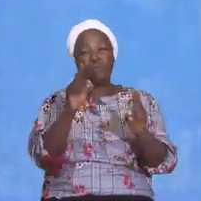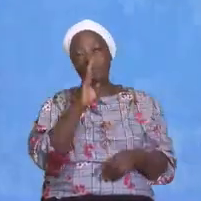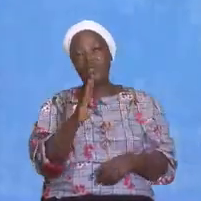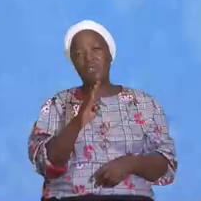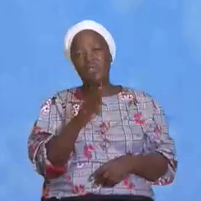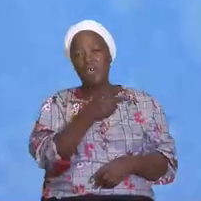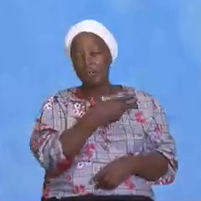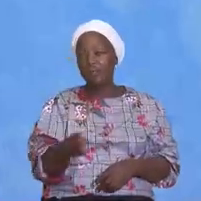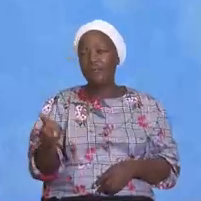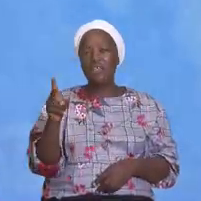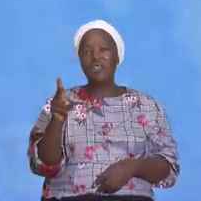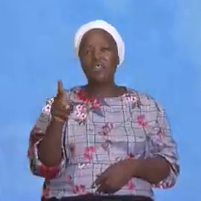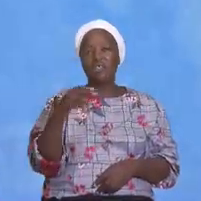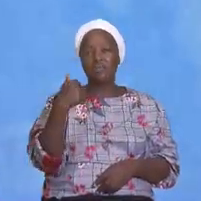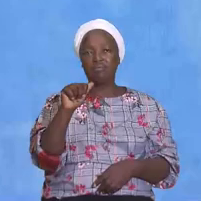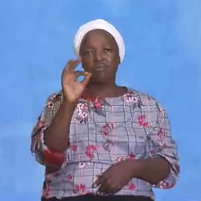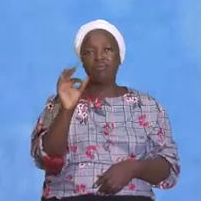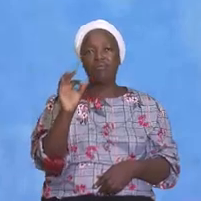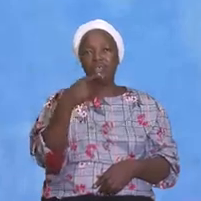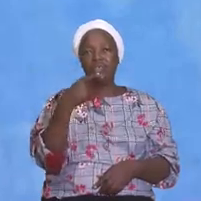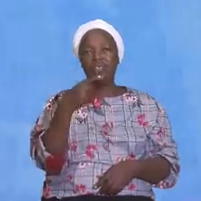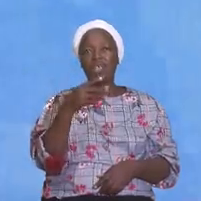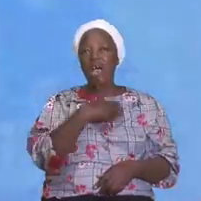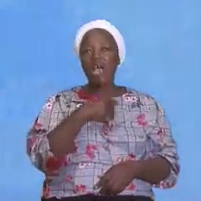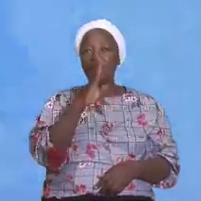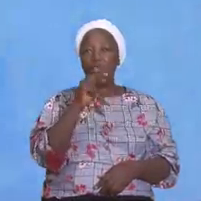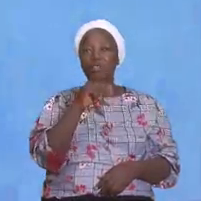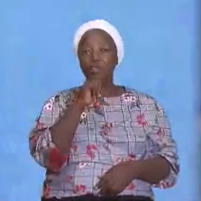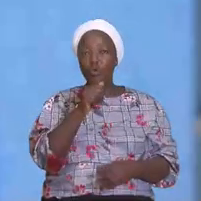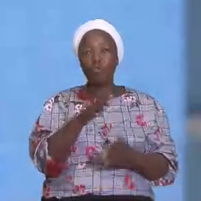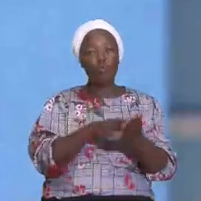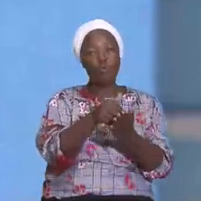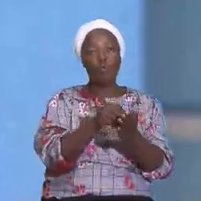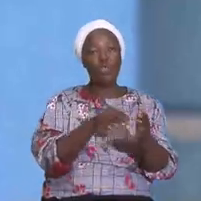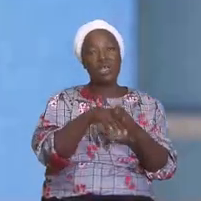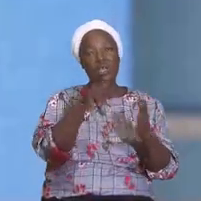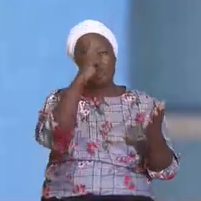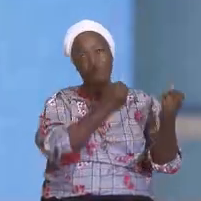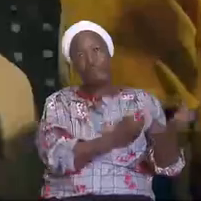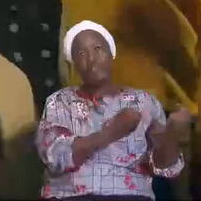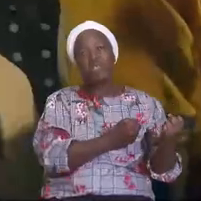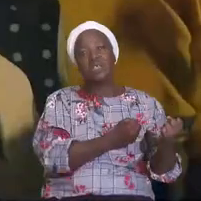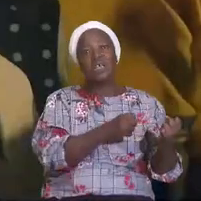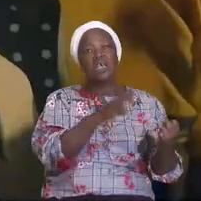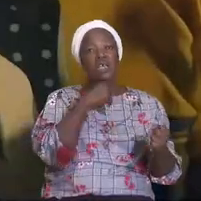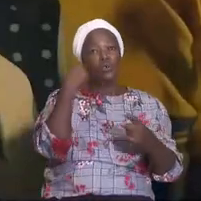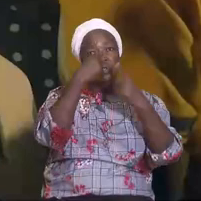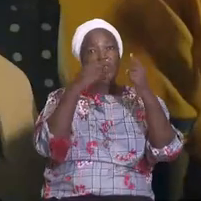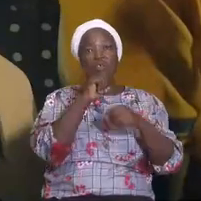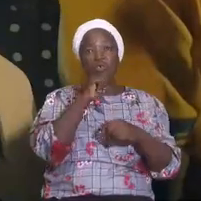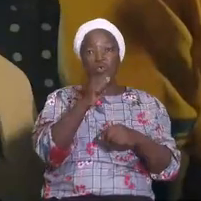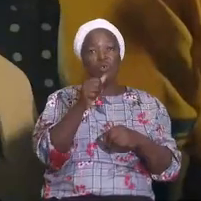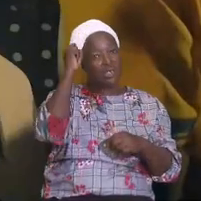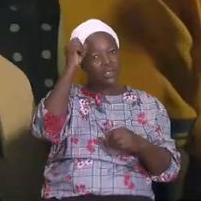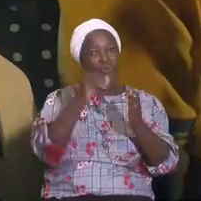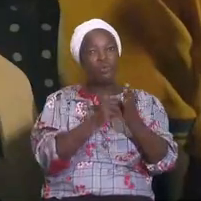guérison, telle sera ta délivrance. Verset 19, on dit, et sans faiblir